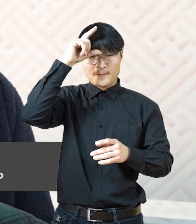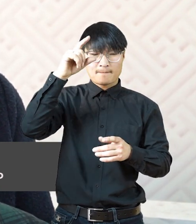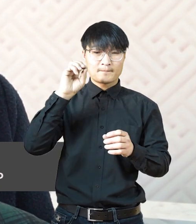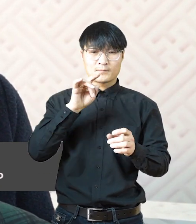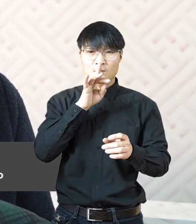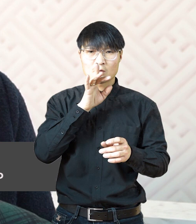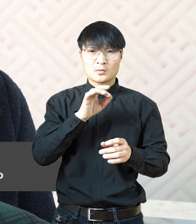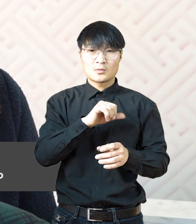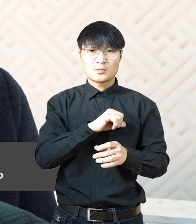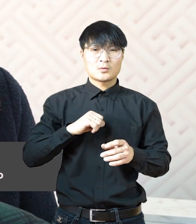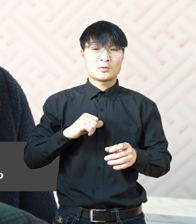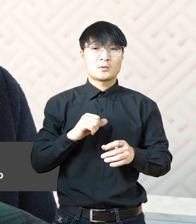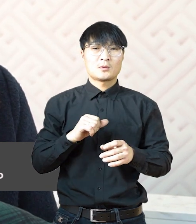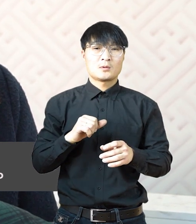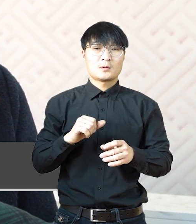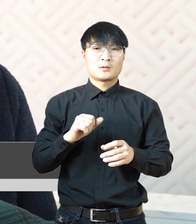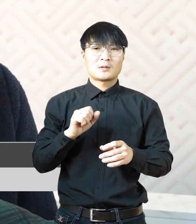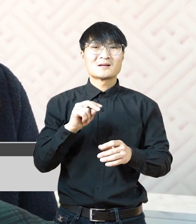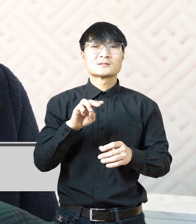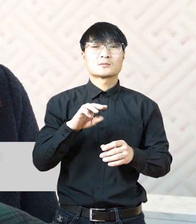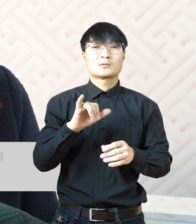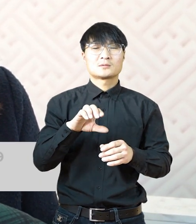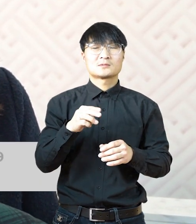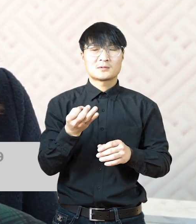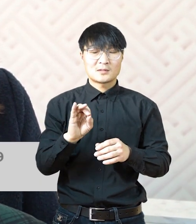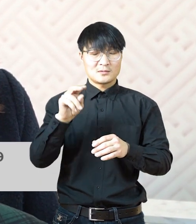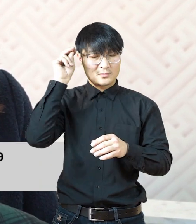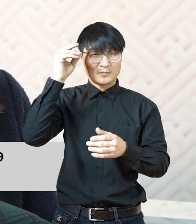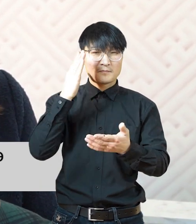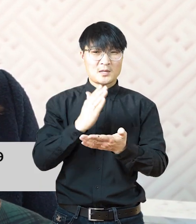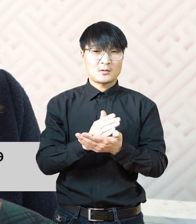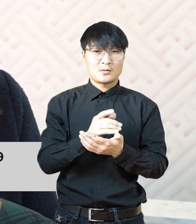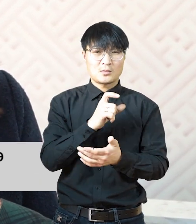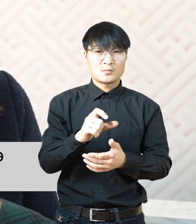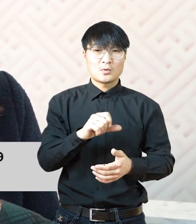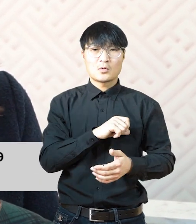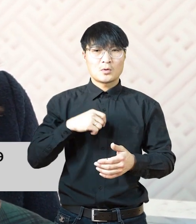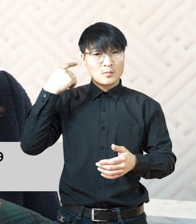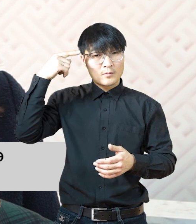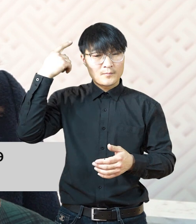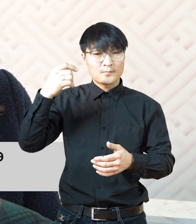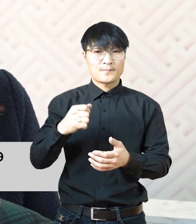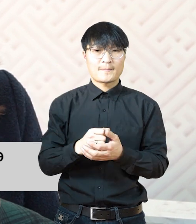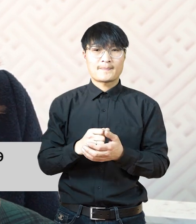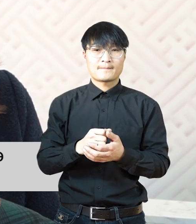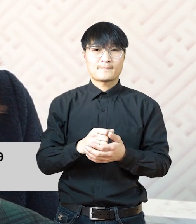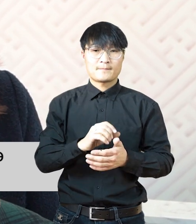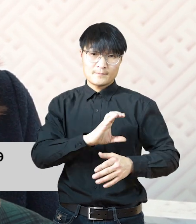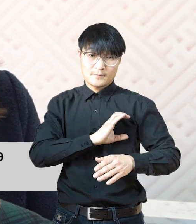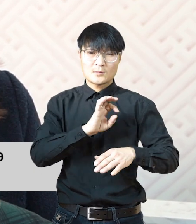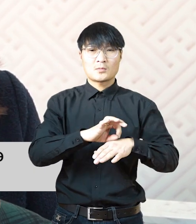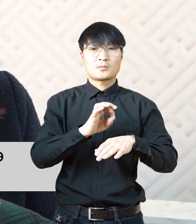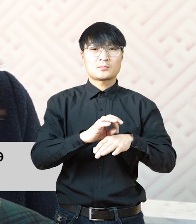удаагийн сургалт бол үнэхээр ач холбогдолтой ач тустай ийм сургалт байгаа. Тэгэхээр хүмүүс иргэд бол юу гэж үзэх вэ гэхээр сэтгцийн эрүүл